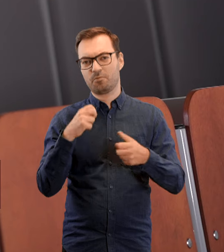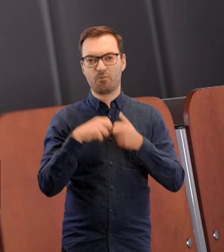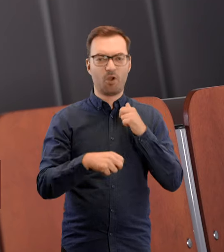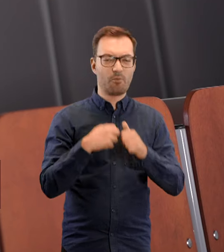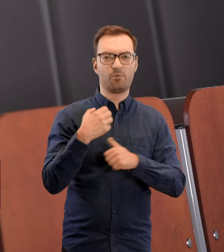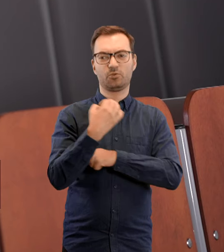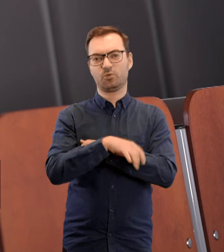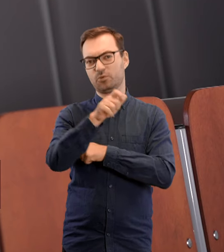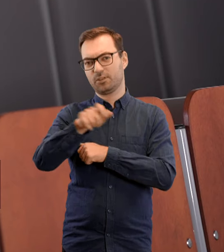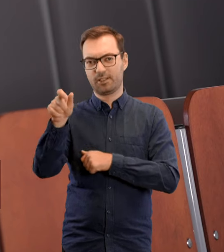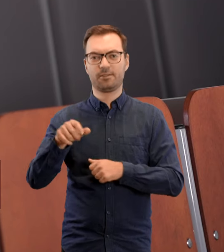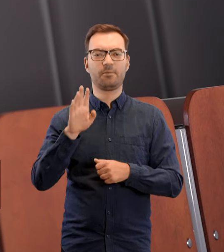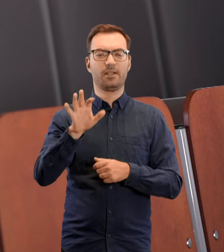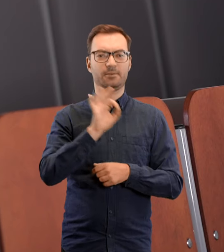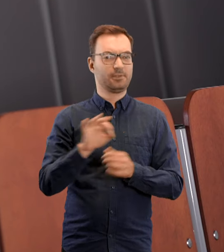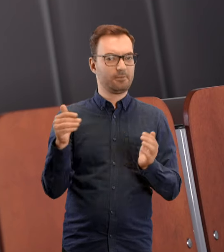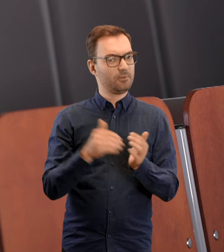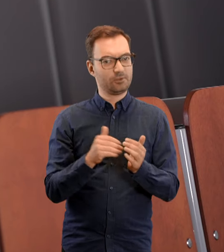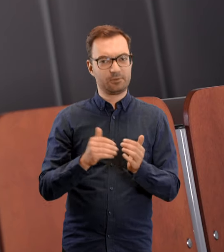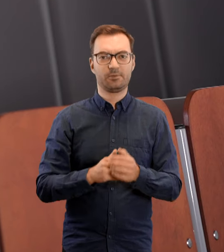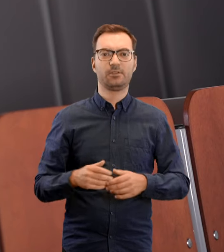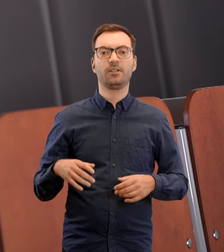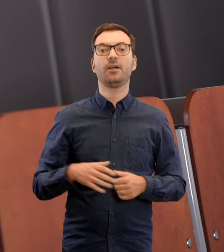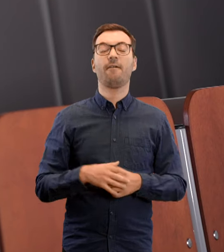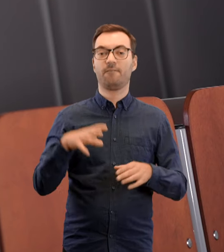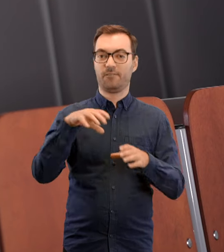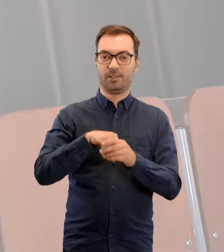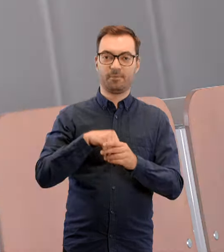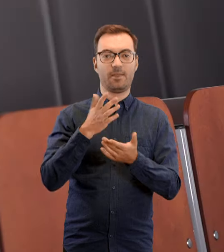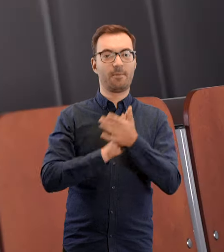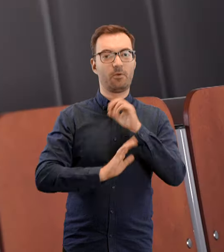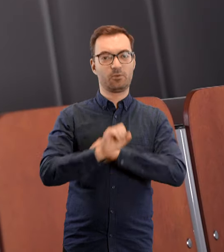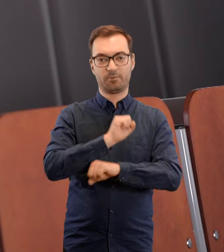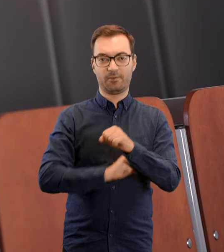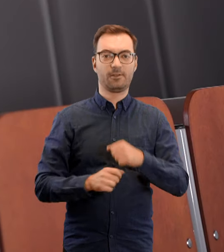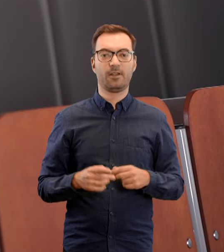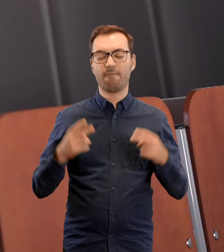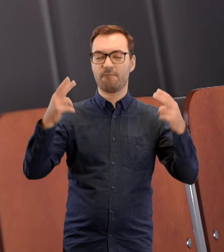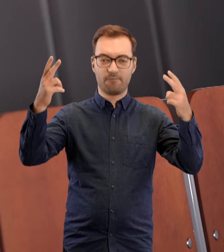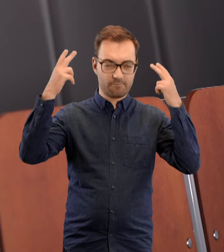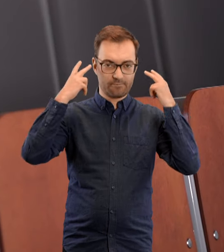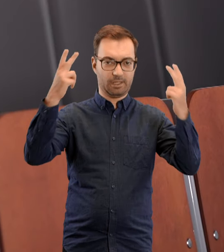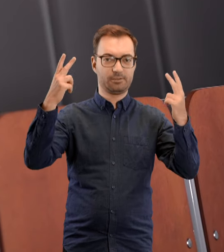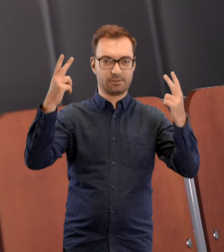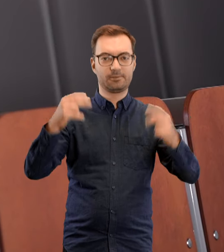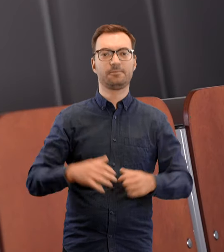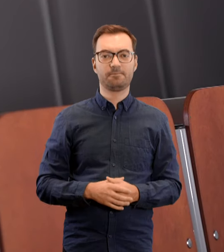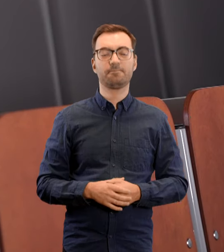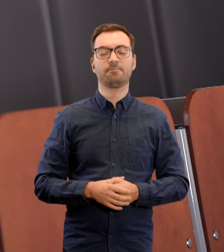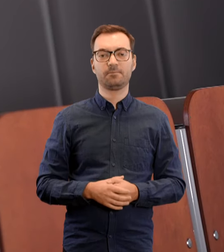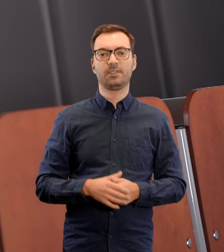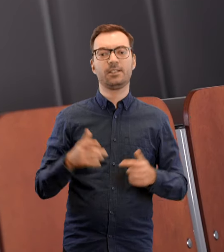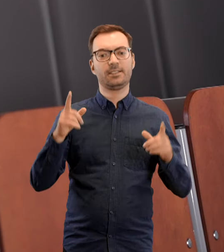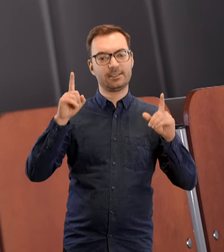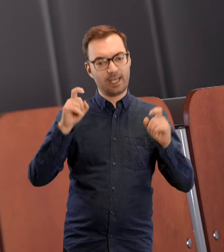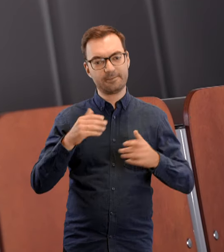problemów studentów ze szczególnymi potrzebami, w tym z niepełnosprawnościami. Ważnym też jest inicjowanie